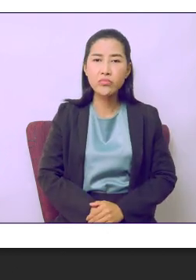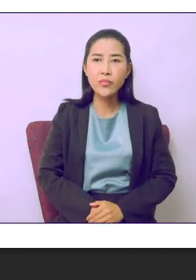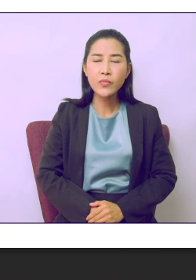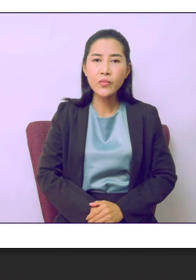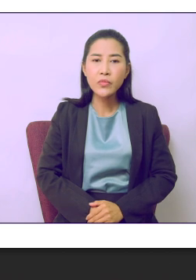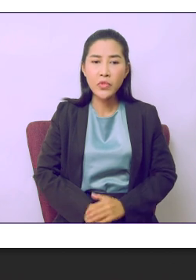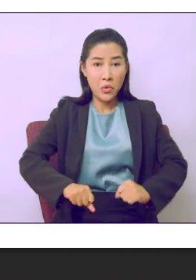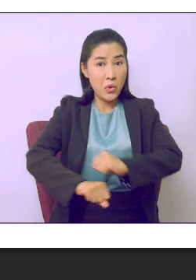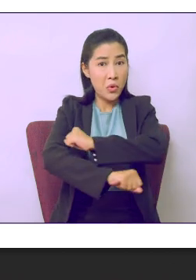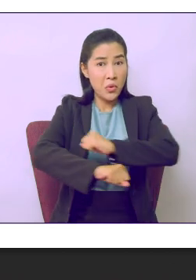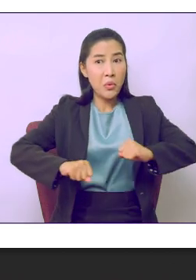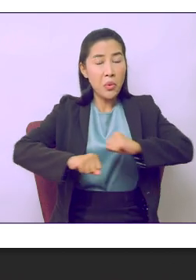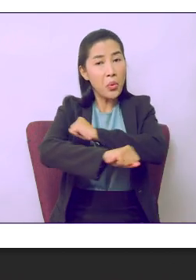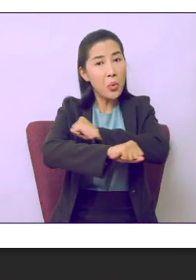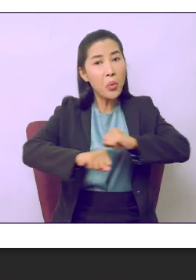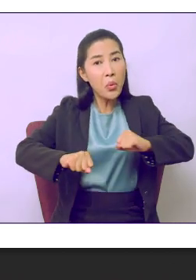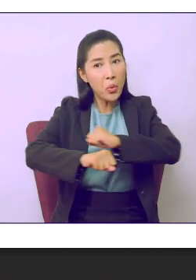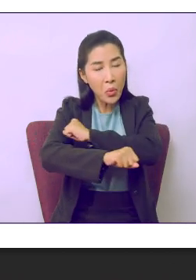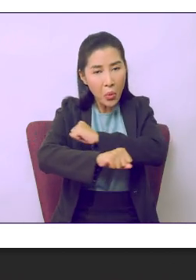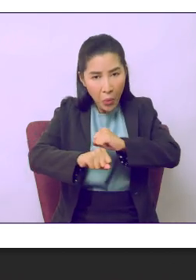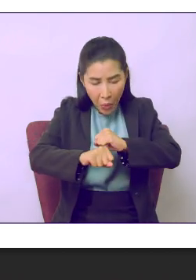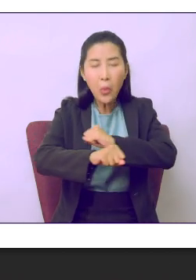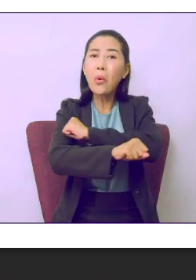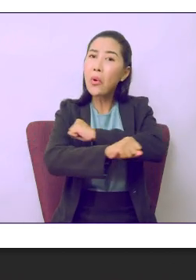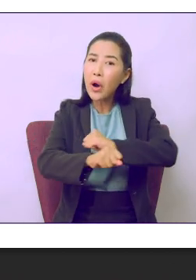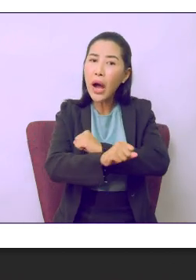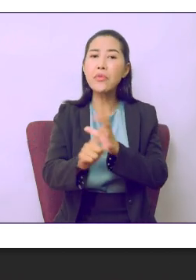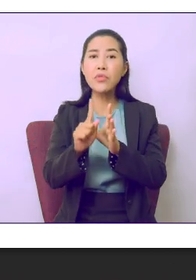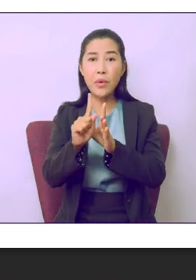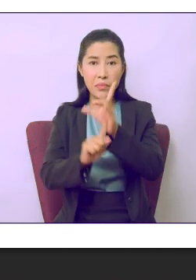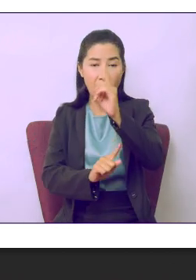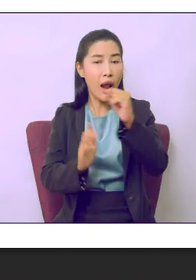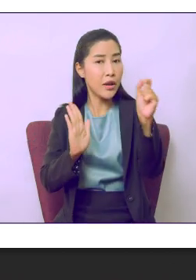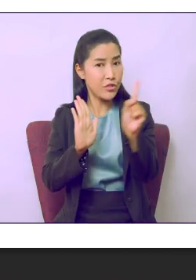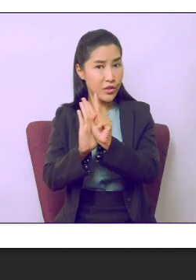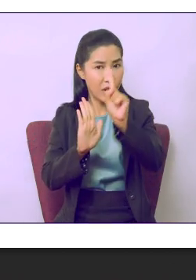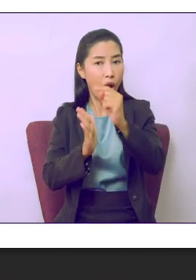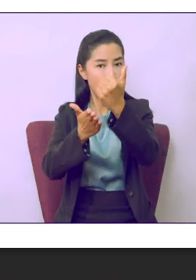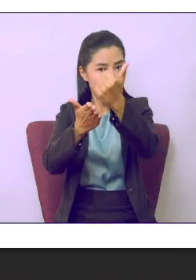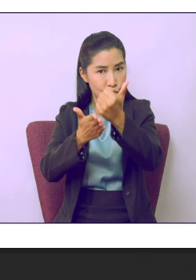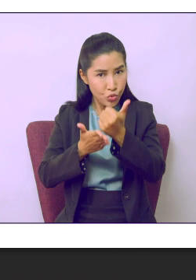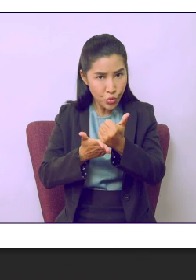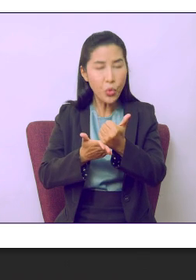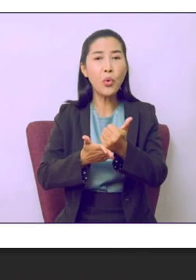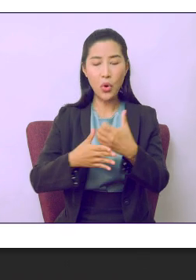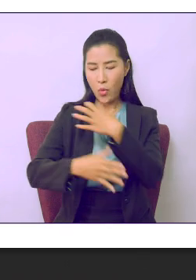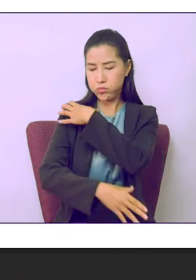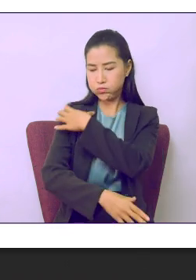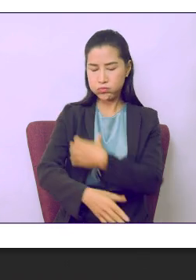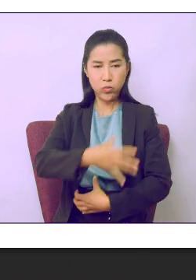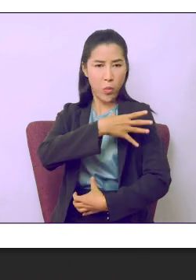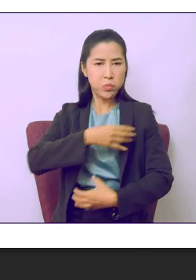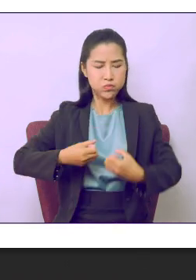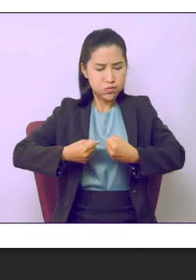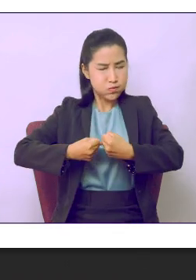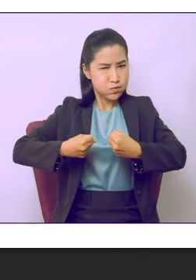โยอ่าออกกำลังกายนะครับอ่าโยคะเนี่ยอาทิตย์ละ 1ครั้งนะครับก็ช่วยนะครับเรื่องกล้ามเนื้อนะครับให้เกิดความยืด